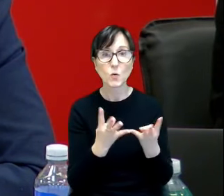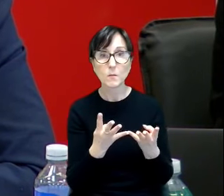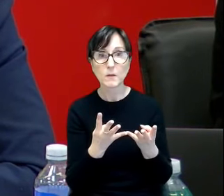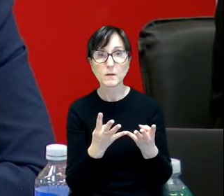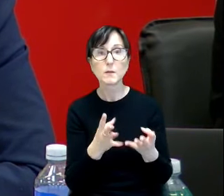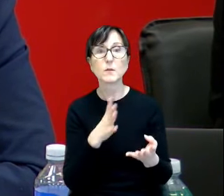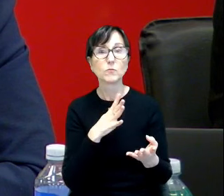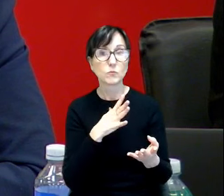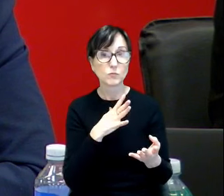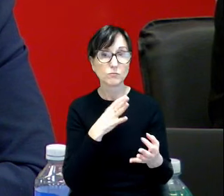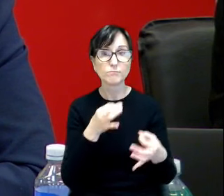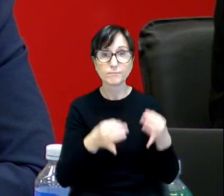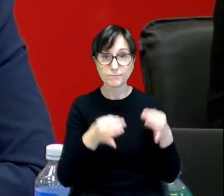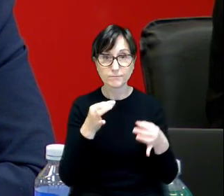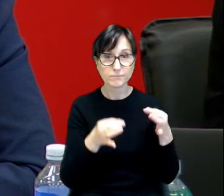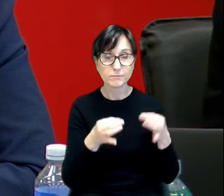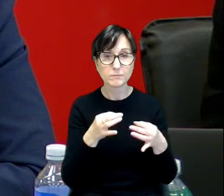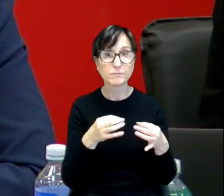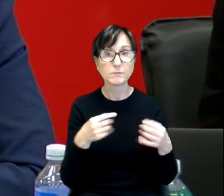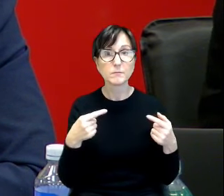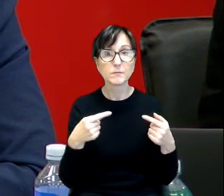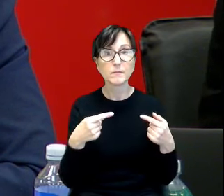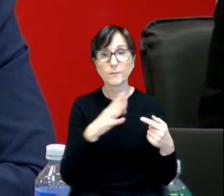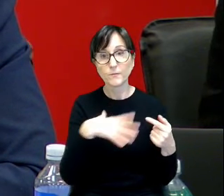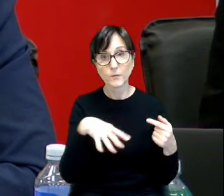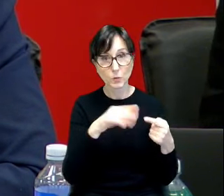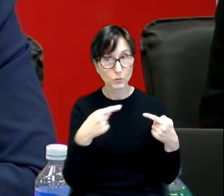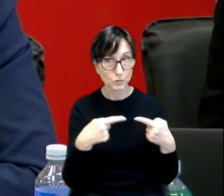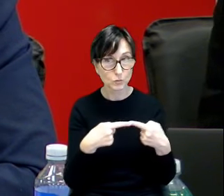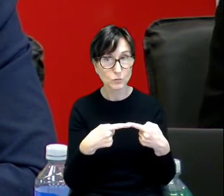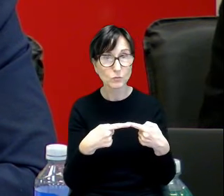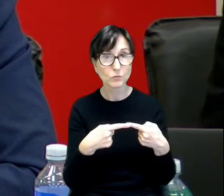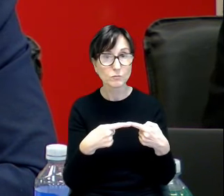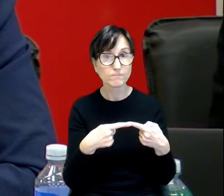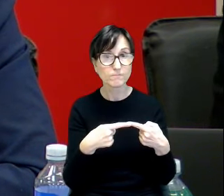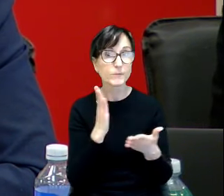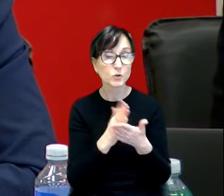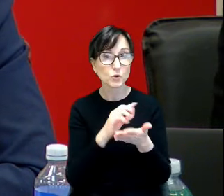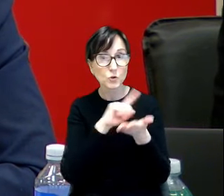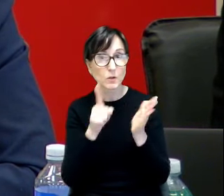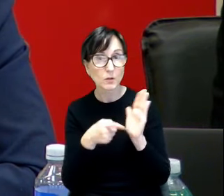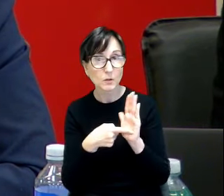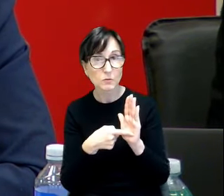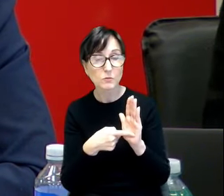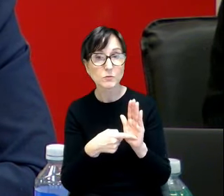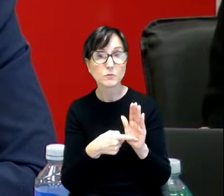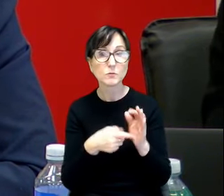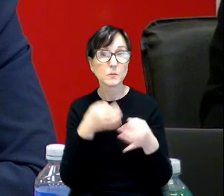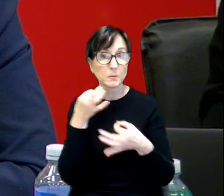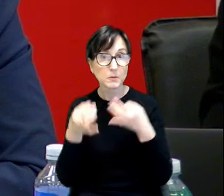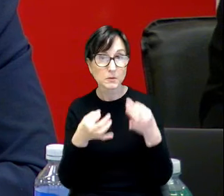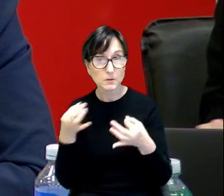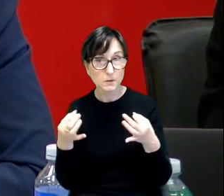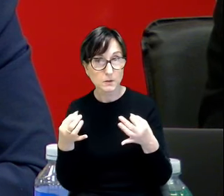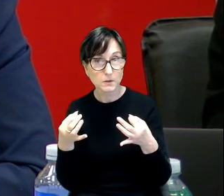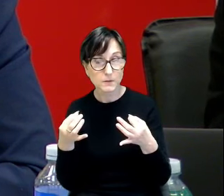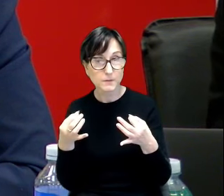pastabų ar būtų klausimų pranešėjui pasisakymų tada kviečiu balsuoti